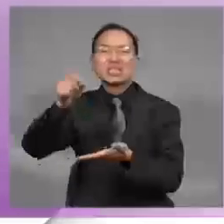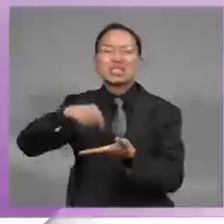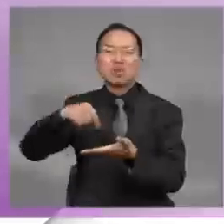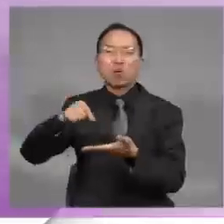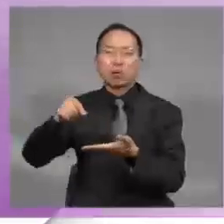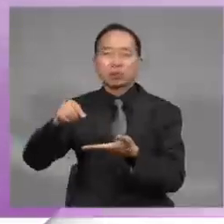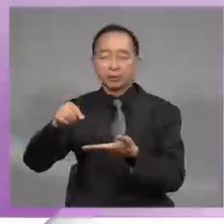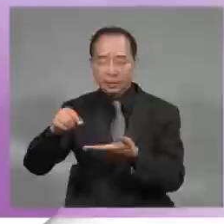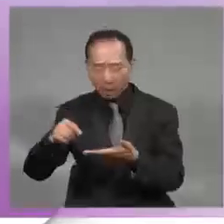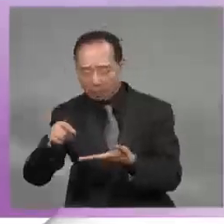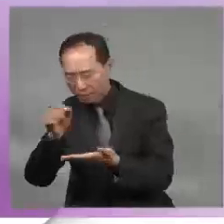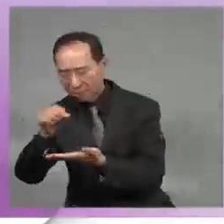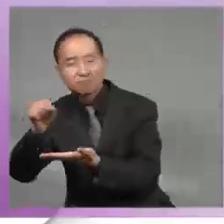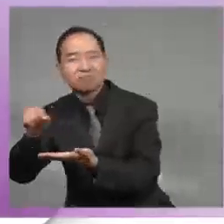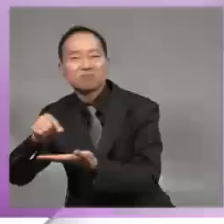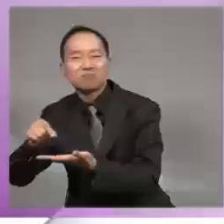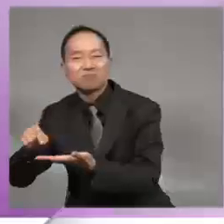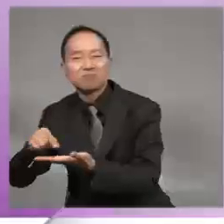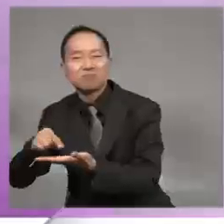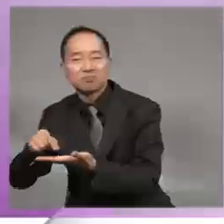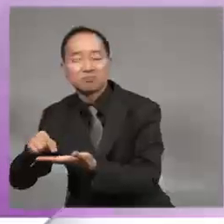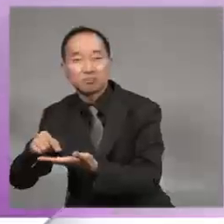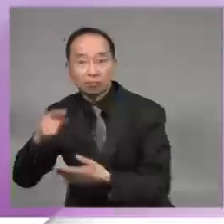기록을 또 해요? 네, 사전투표록이 있거든요.